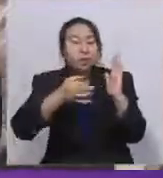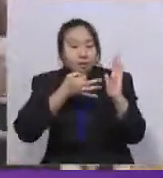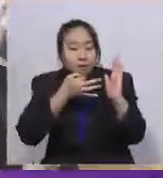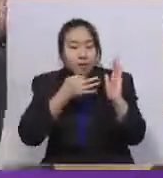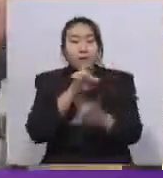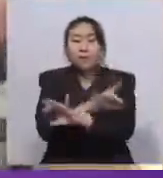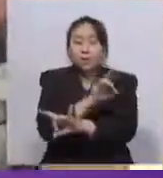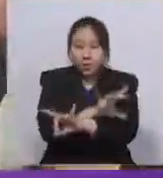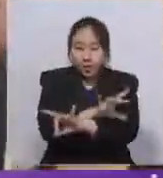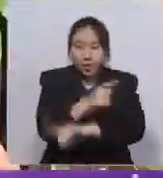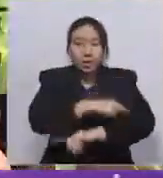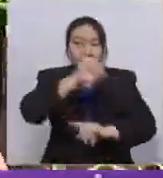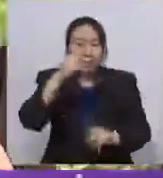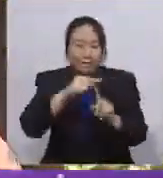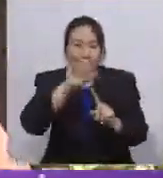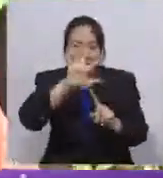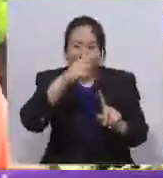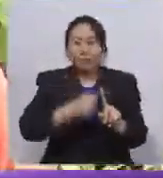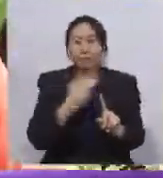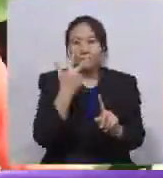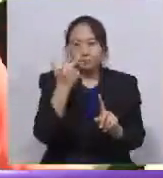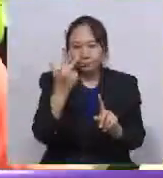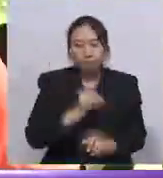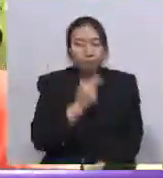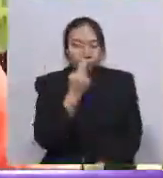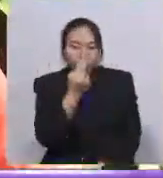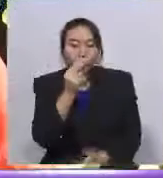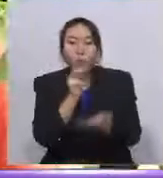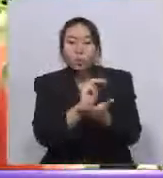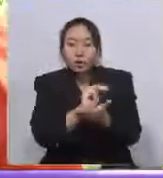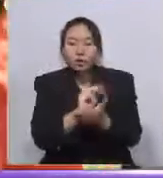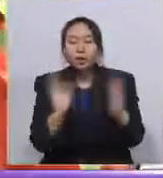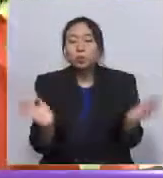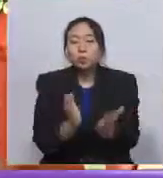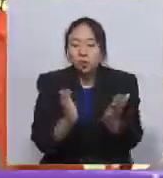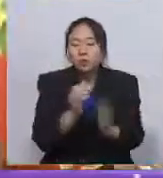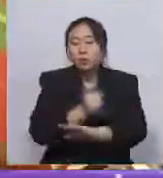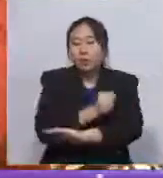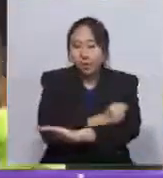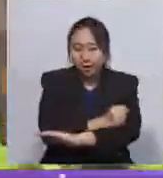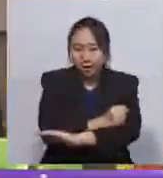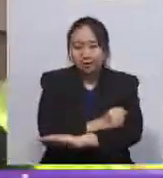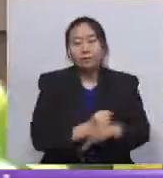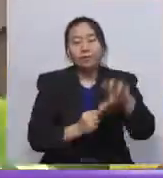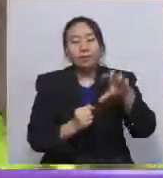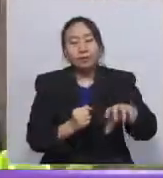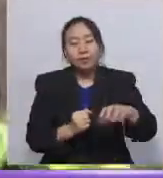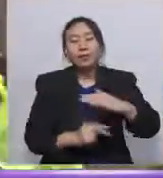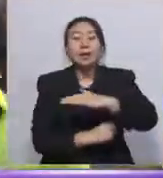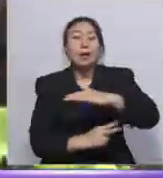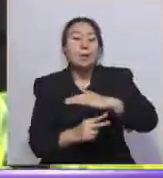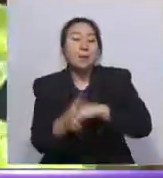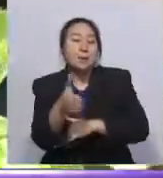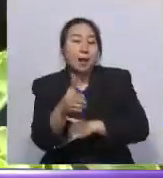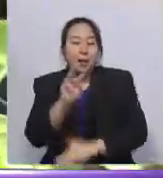รีเดือนวันจันทร์ที่5มีนาคมจะเยี่ยมชมมูลนิธิเครือข่ายส่งเสริมคุณภาพแรงงานองค์การสะพานปลาตำบลมห